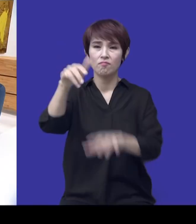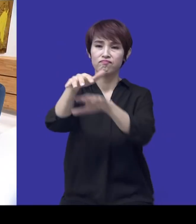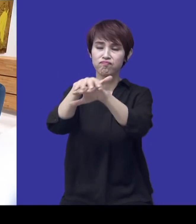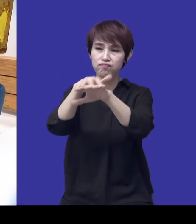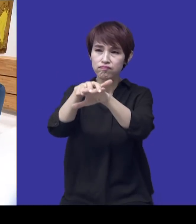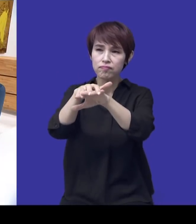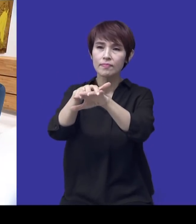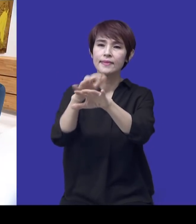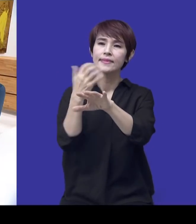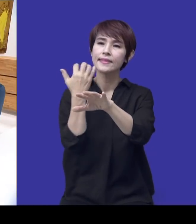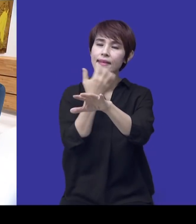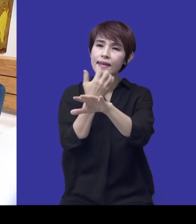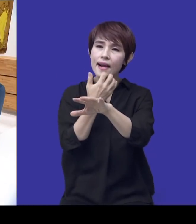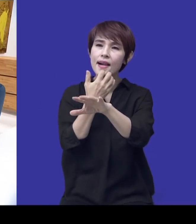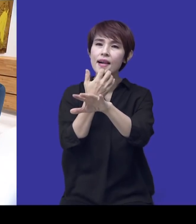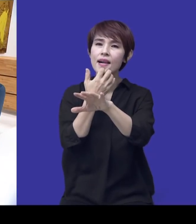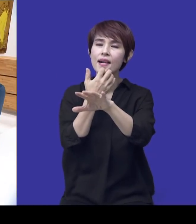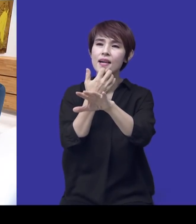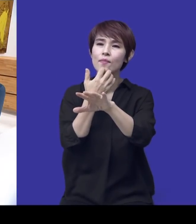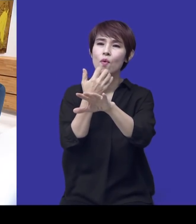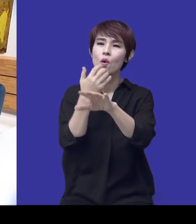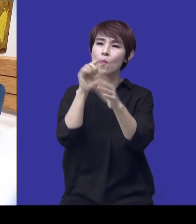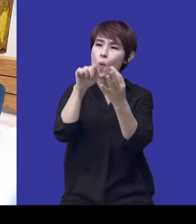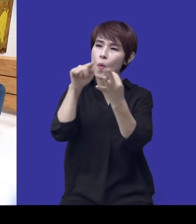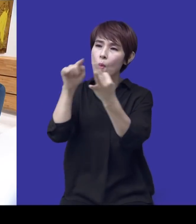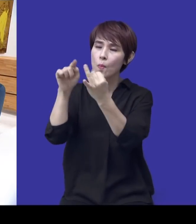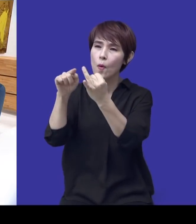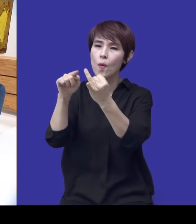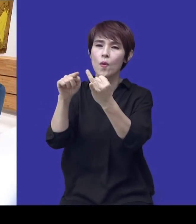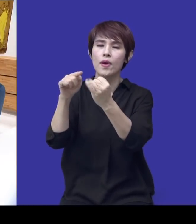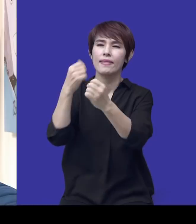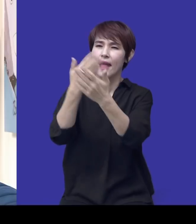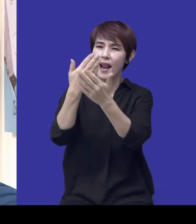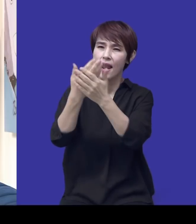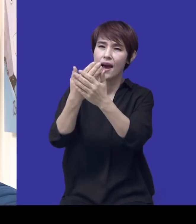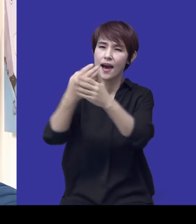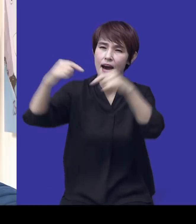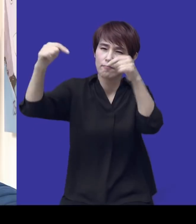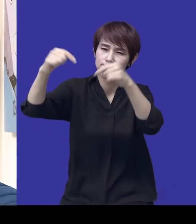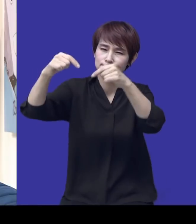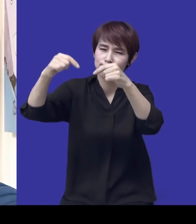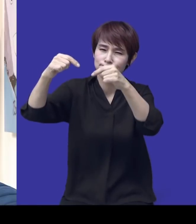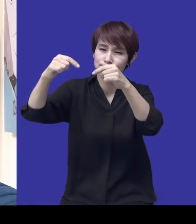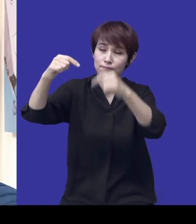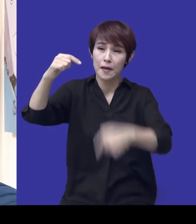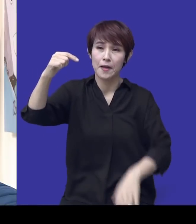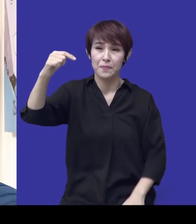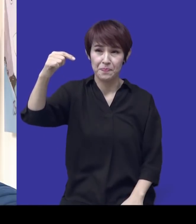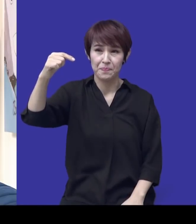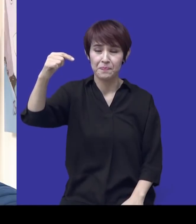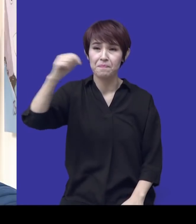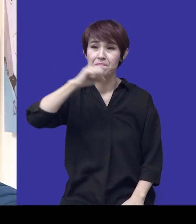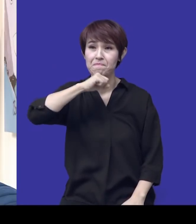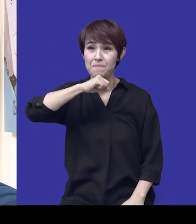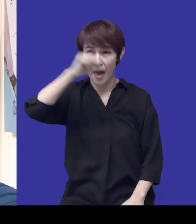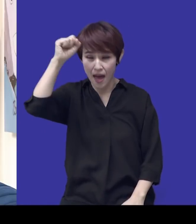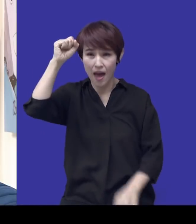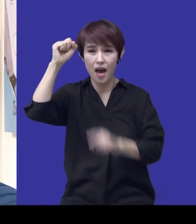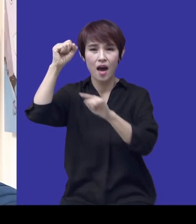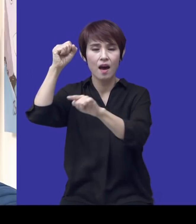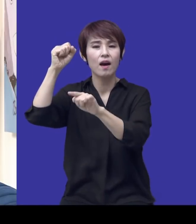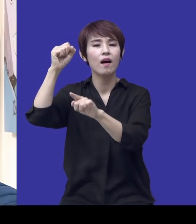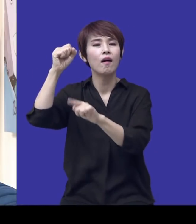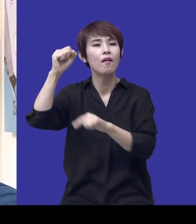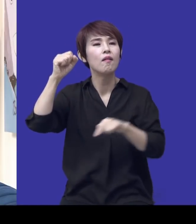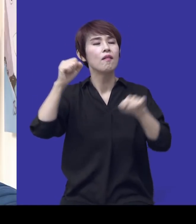컬러로 이 텍스처로 해주세요라고 이걸 몇 번을 핑퐁을 해요. 그래서 바이어한테 컨펌 받으면 그거를 이제 베트남에서